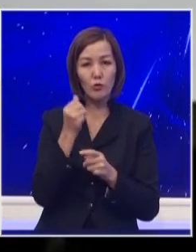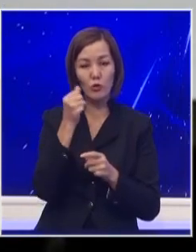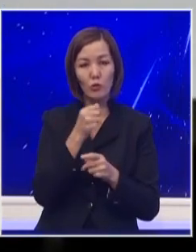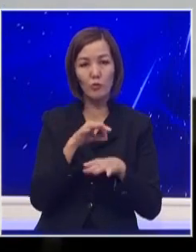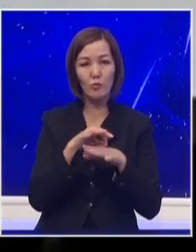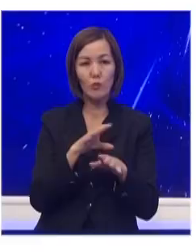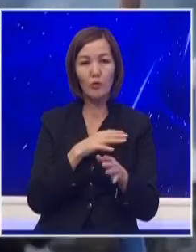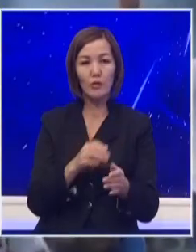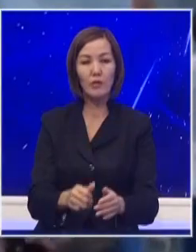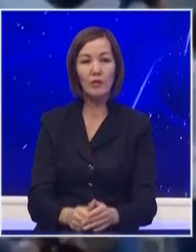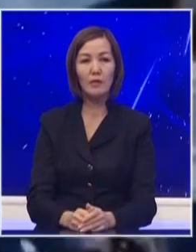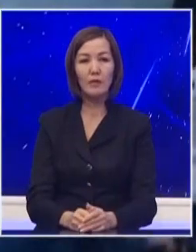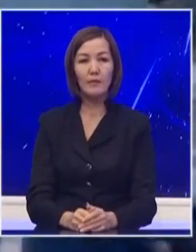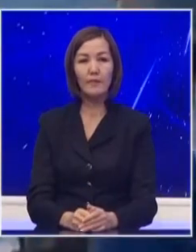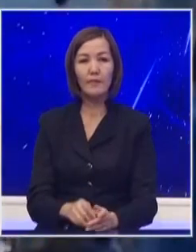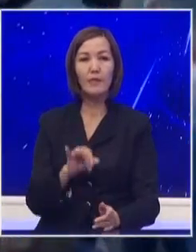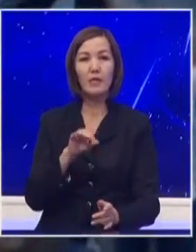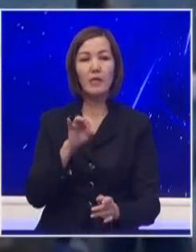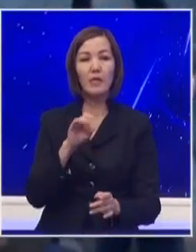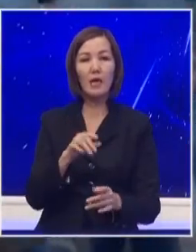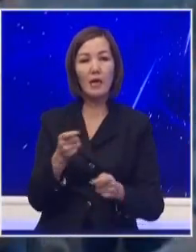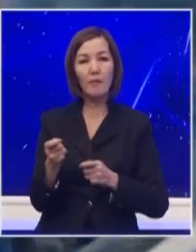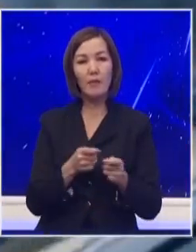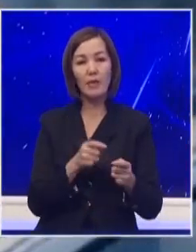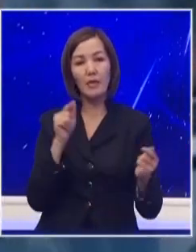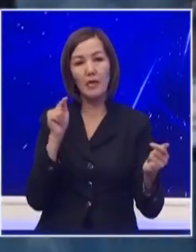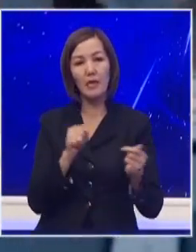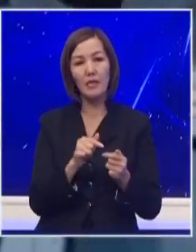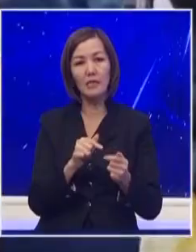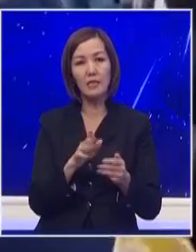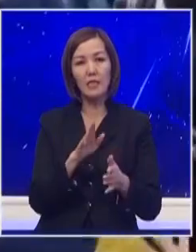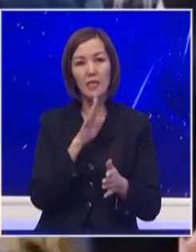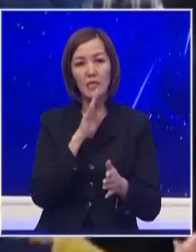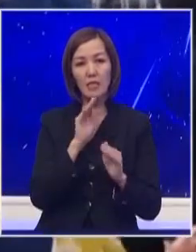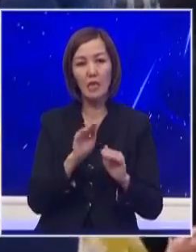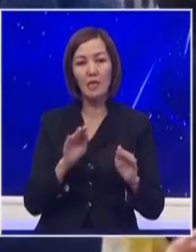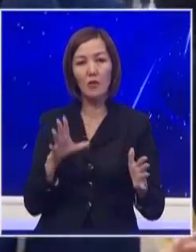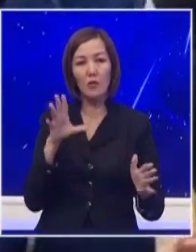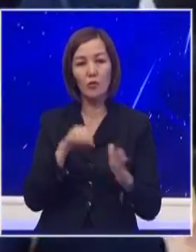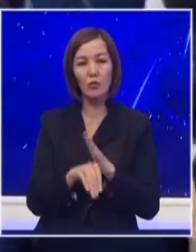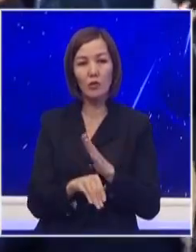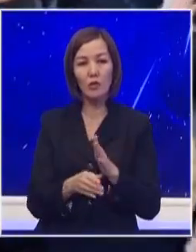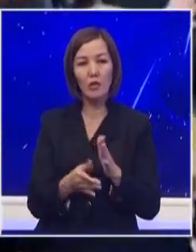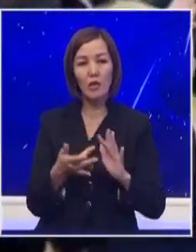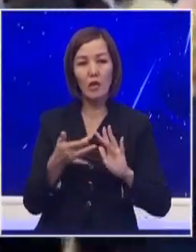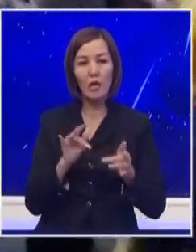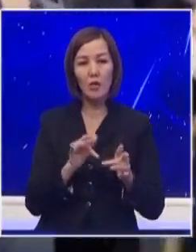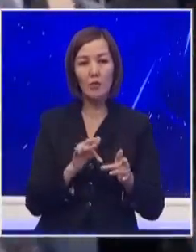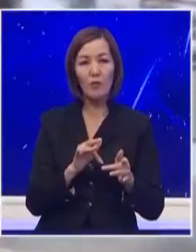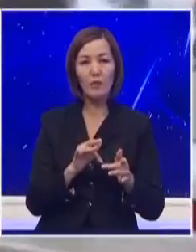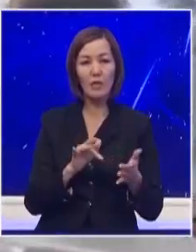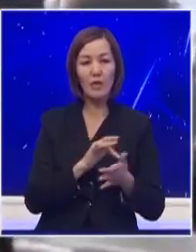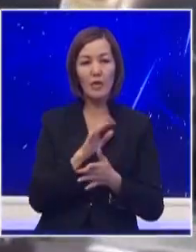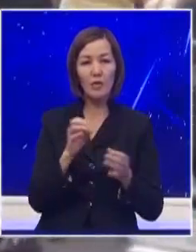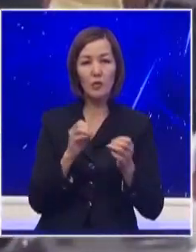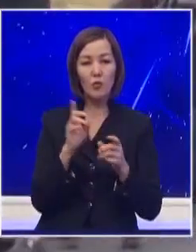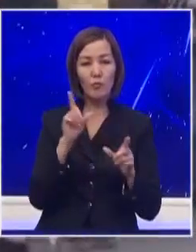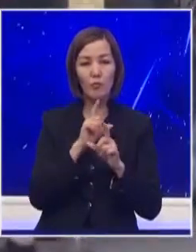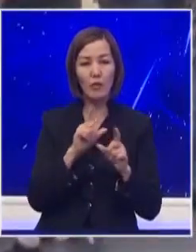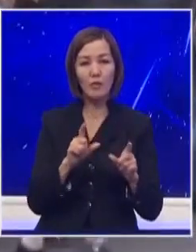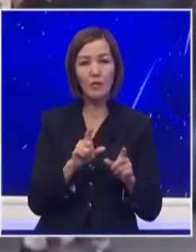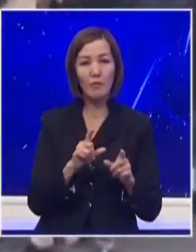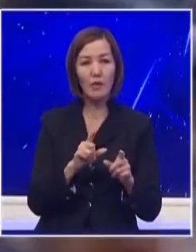инфляциямен салыстырғанда биыл қыркүйекте қымбатшылық 186.27%-ға жеткендігін алға тартады. Реджеп Тайып Ердоғанның айтуынша, жыл соңына дейін бұл